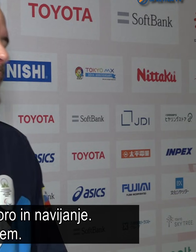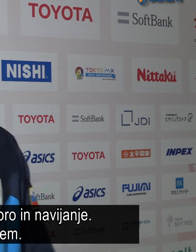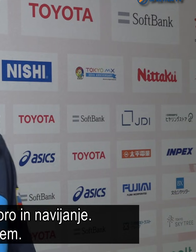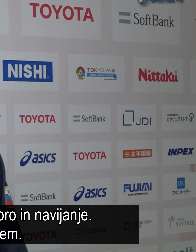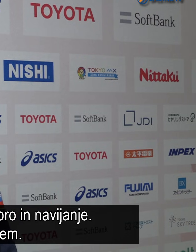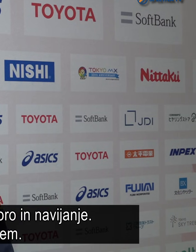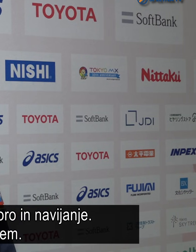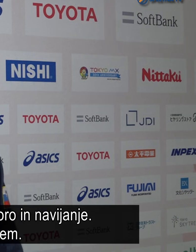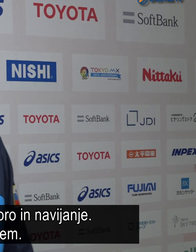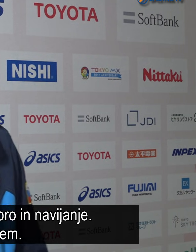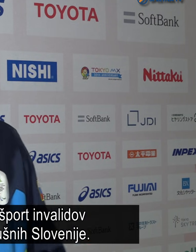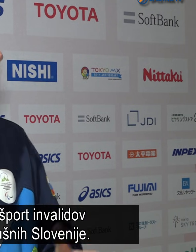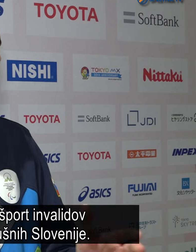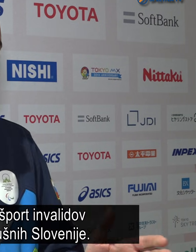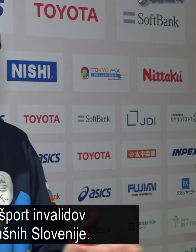spoštuje